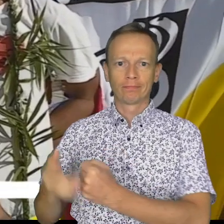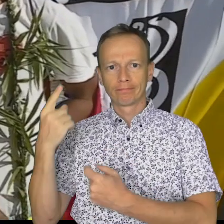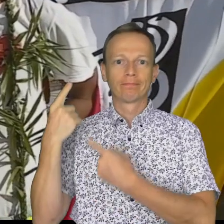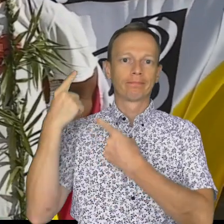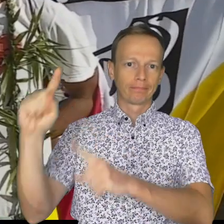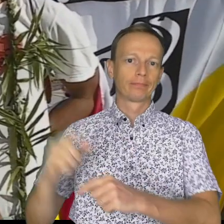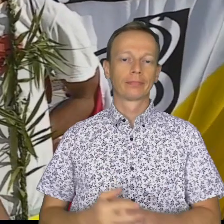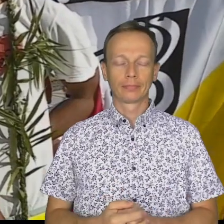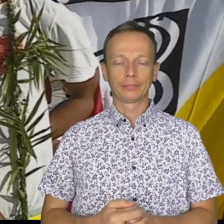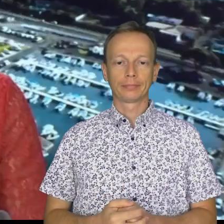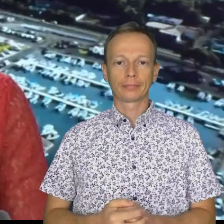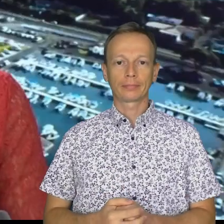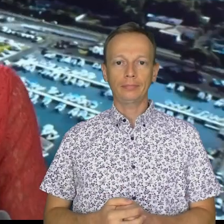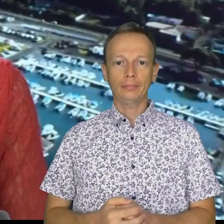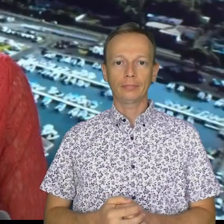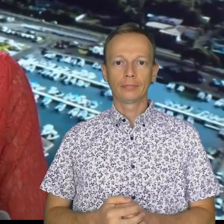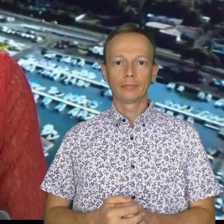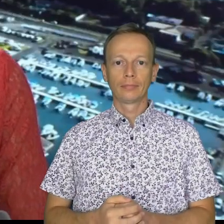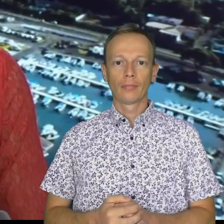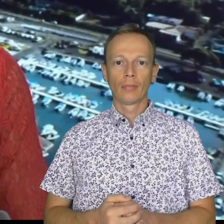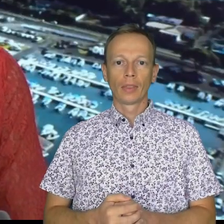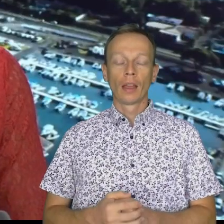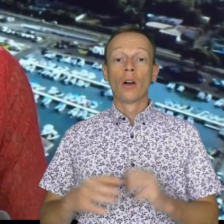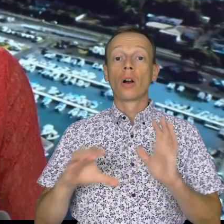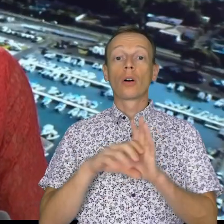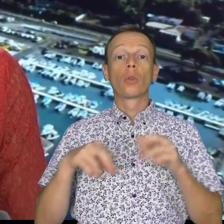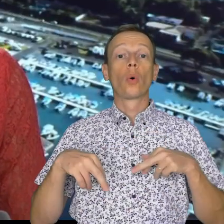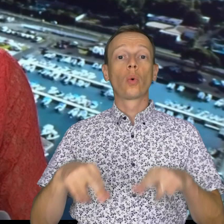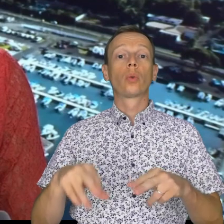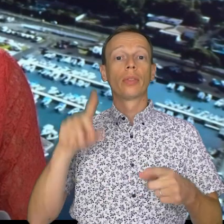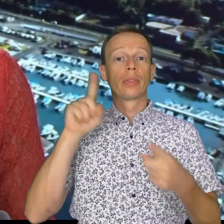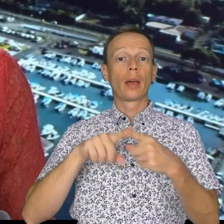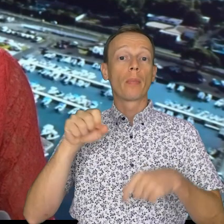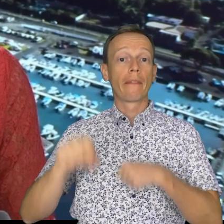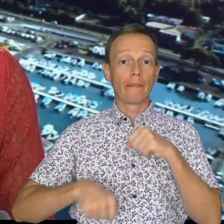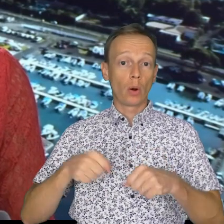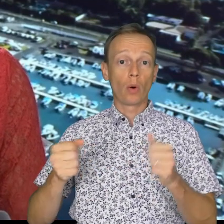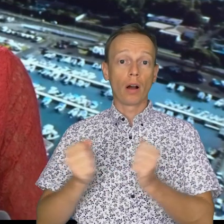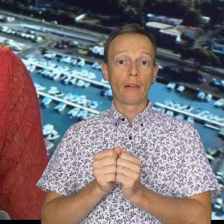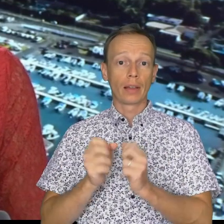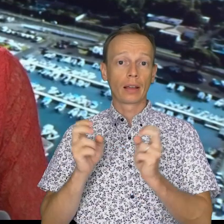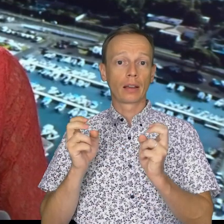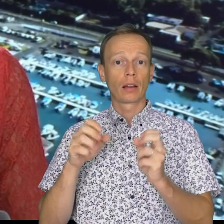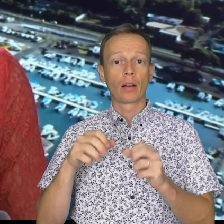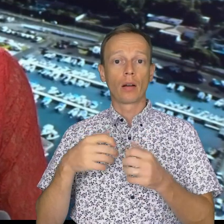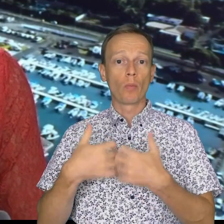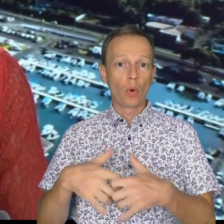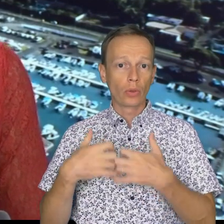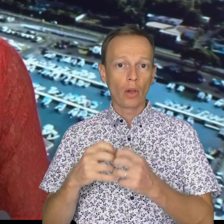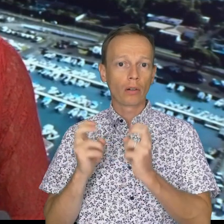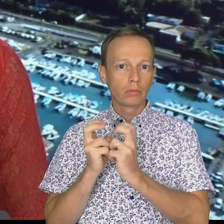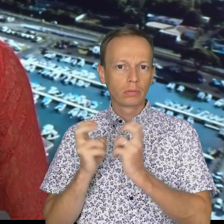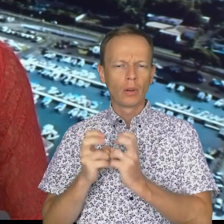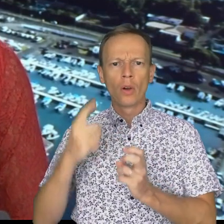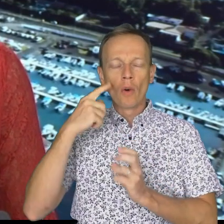cette objection. Que dit le code de la route concernant les vélos motorisés depuis plusieurs mois maintenant? Et vous